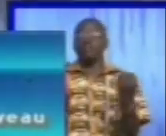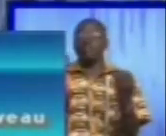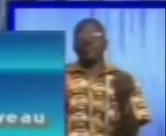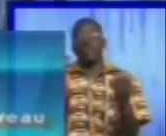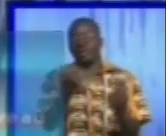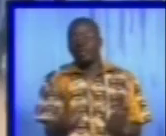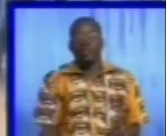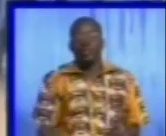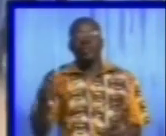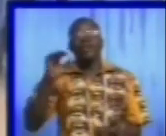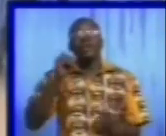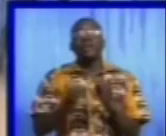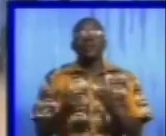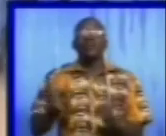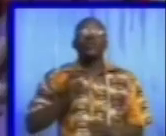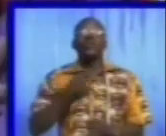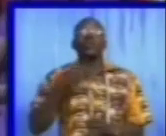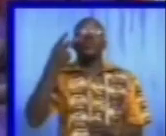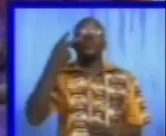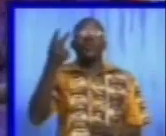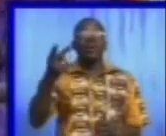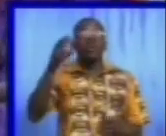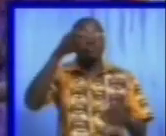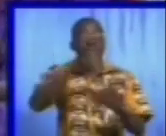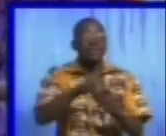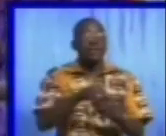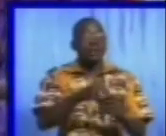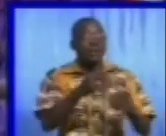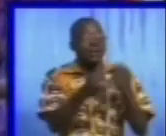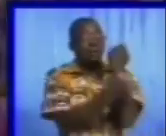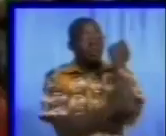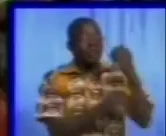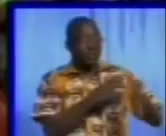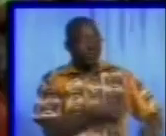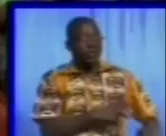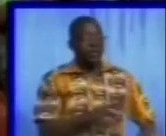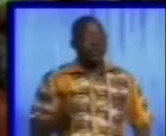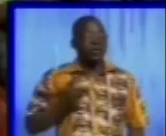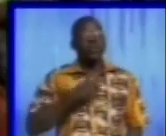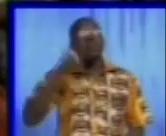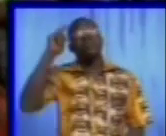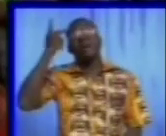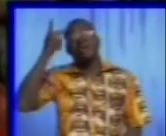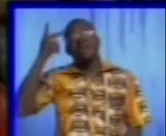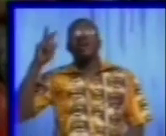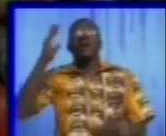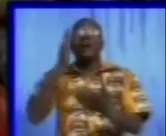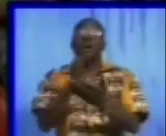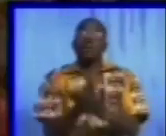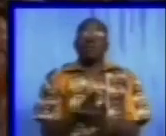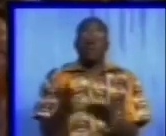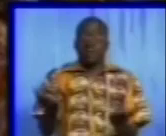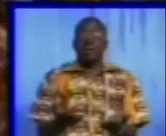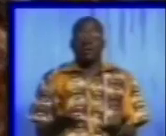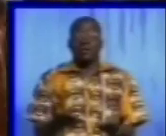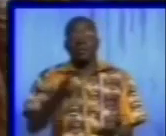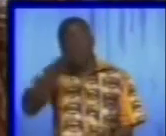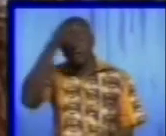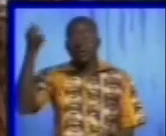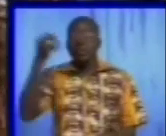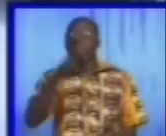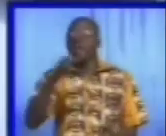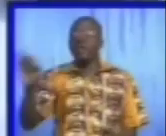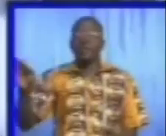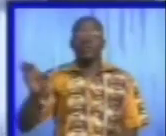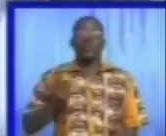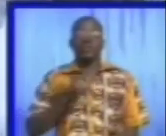ce qui se passe dans les pays et voisins, nous pensons que nous devons anticiper sur cela. Parce qu'au Burkina Faso, nous